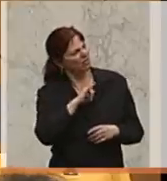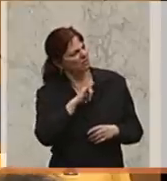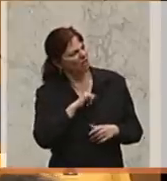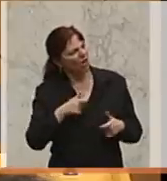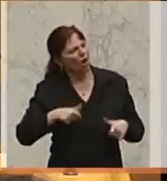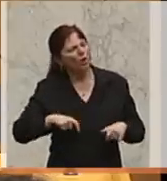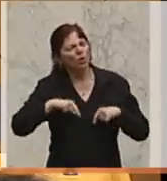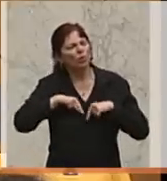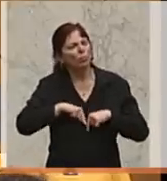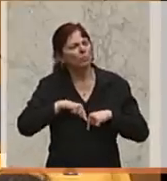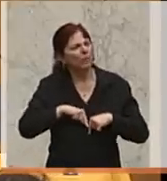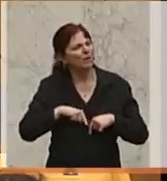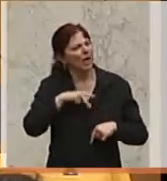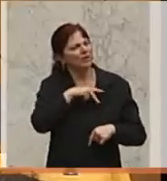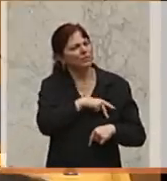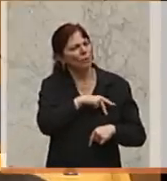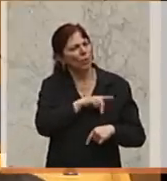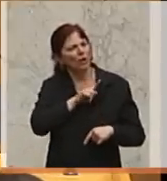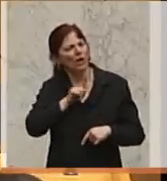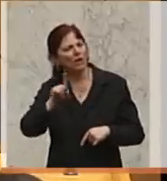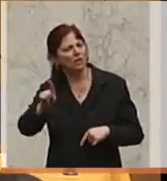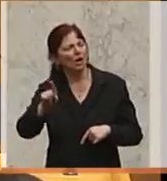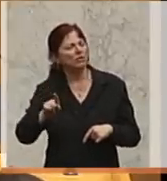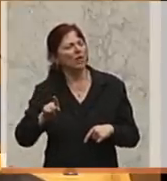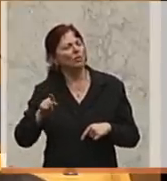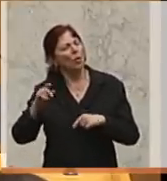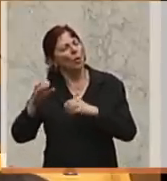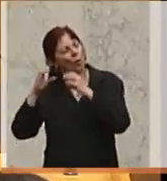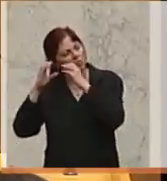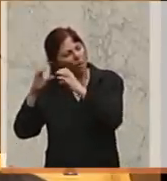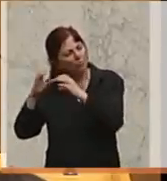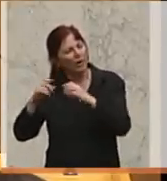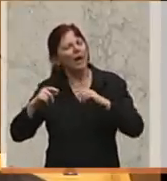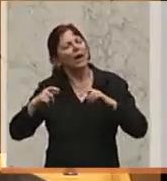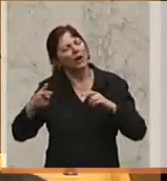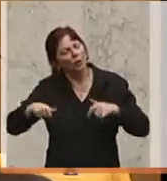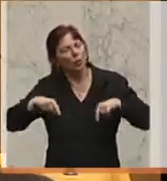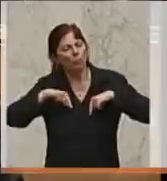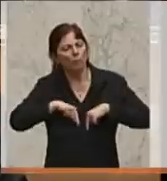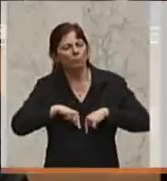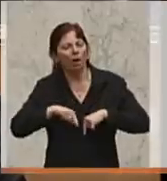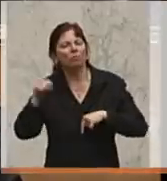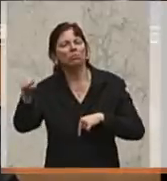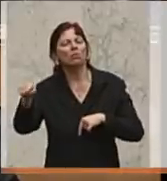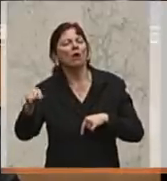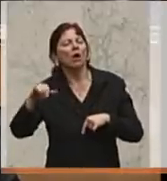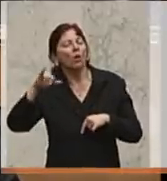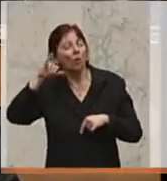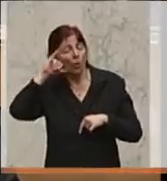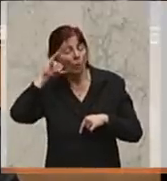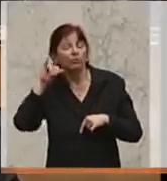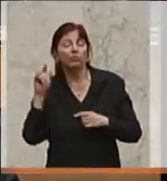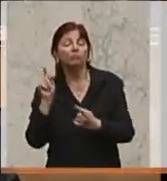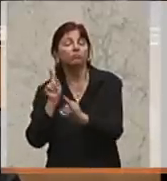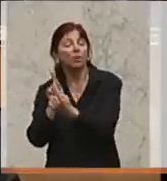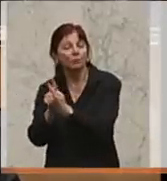Clubobmann der ÖVP gegangen ist, der sich daraufhin die Rednerin der ÖVP hergeholt hat. Und jetzt möchte man halt gern